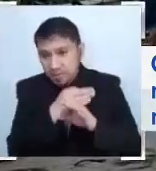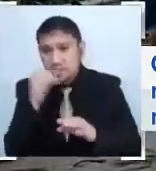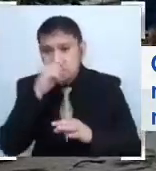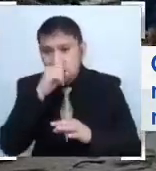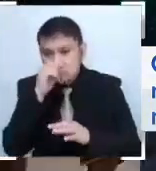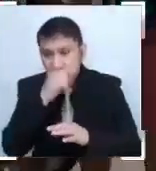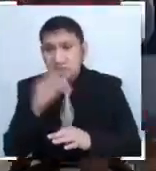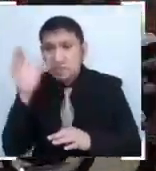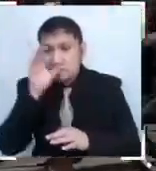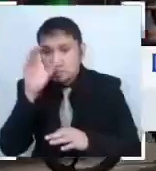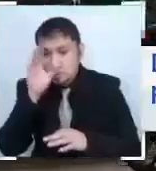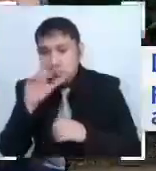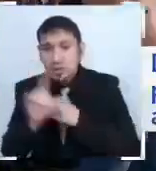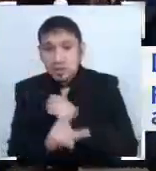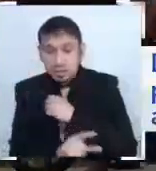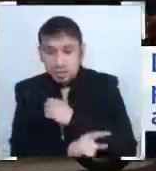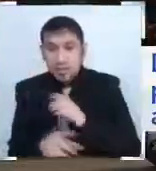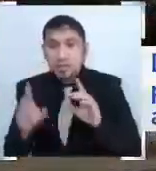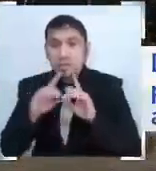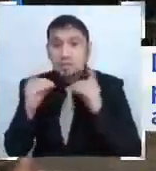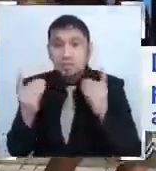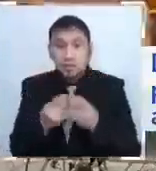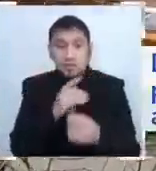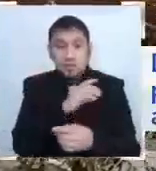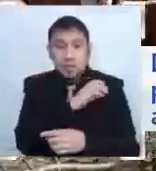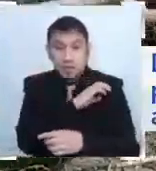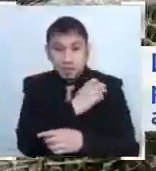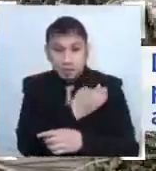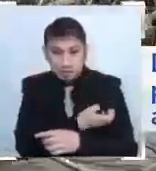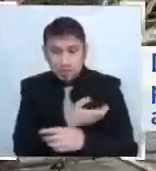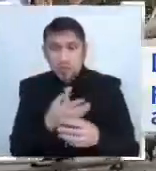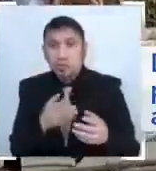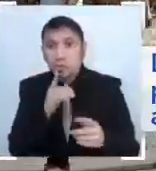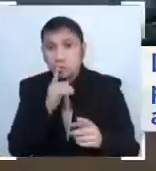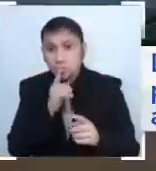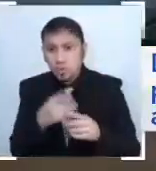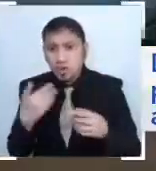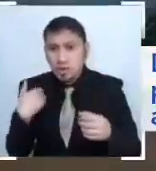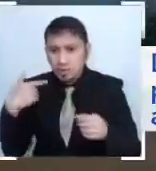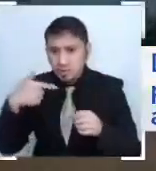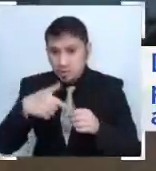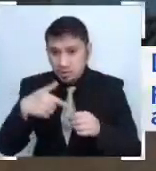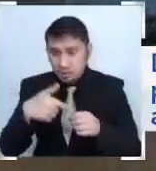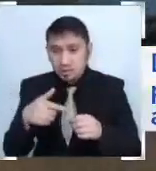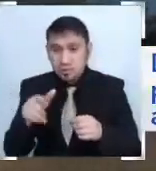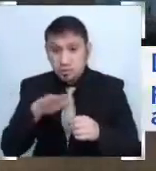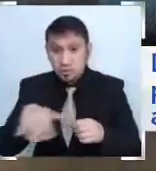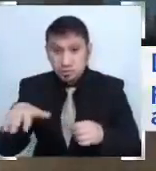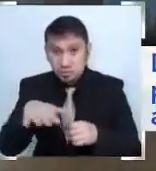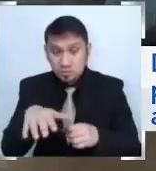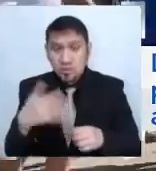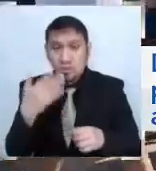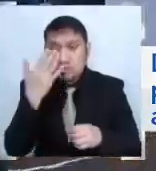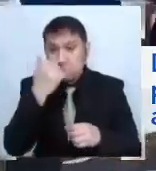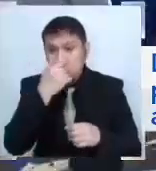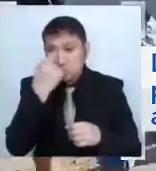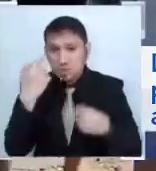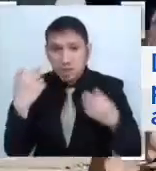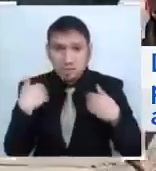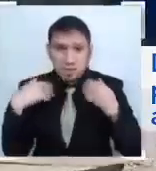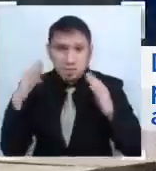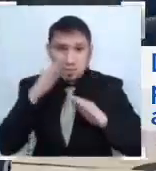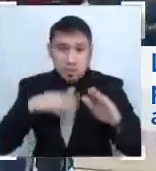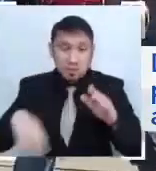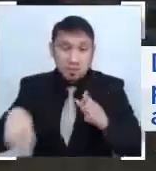of Energy naman, tiniyak na sapat ang supply ng produktong petrolyo sa mga lugar na apektado. Nagkakaproblema lang daw sa mga retailers dahil sa nasirang